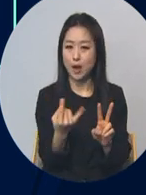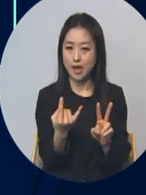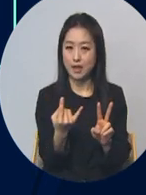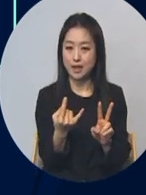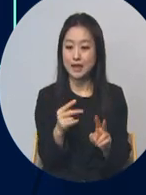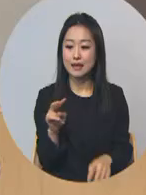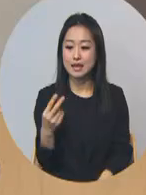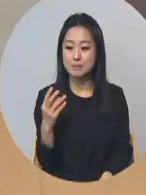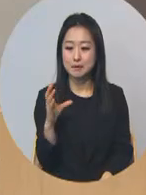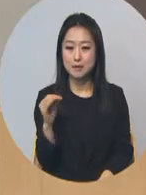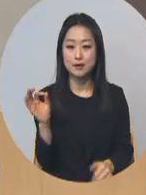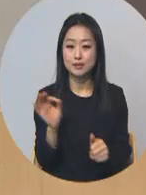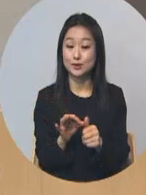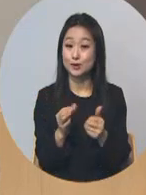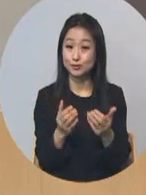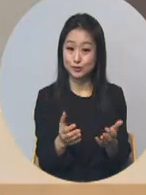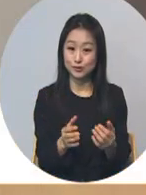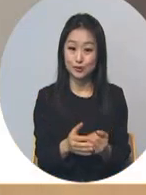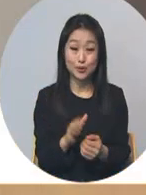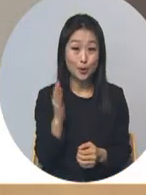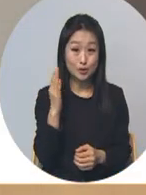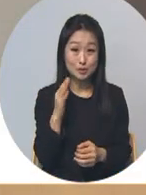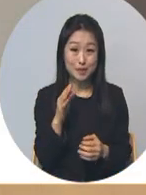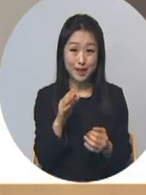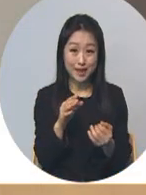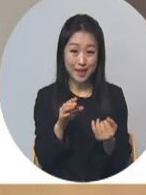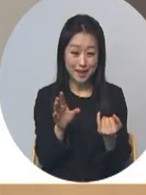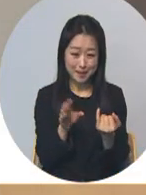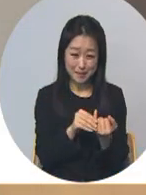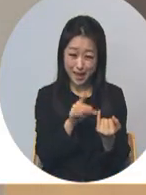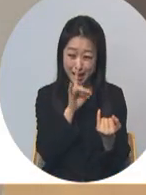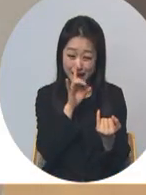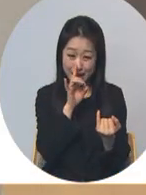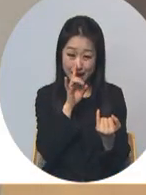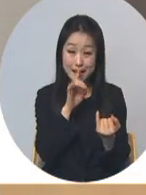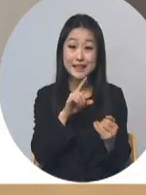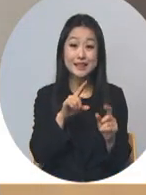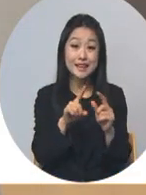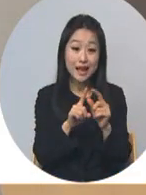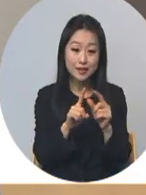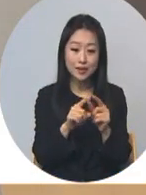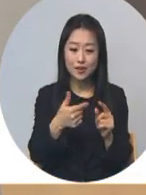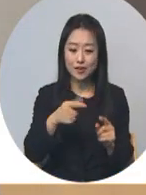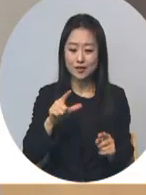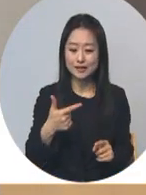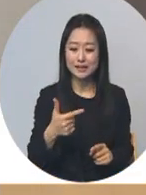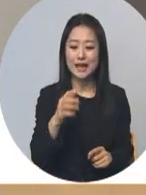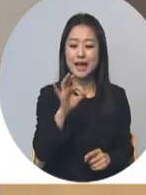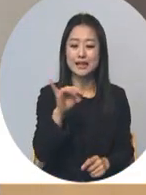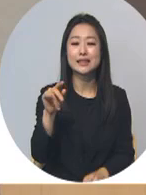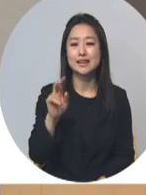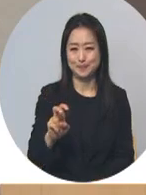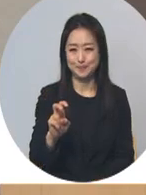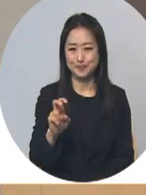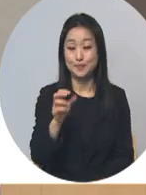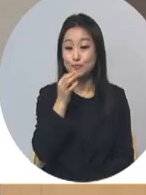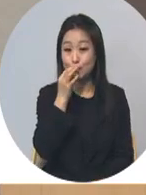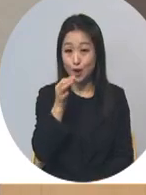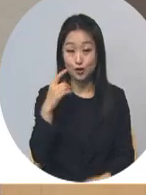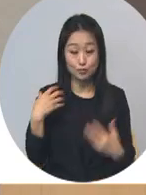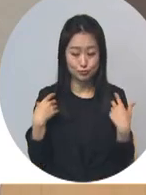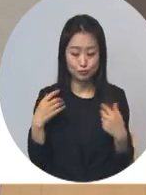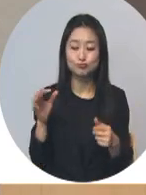지원받게 됩니다 불임이라고 안 하죠 임이라 하는데 난임에 대한 그런 시술을 하는데 이제 국가에서 이제 보조를 많이